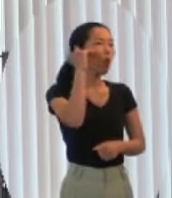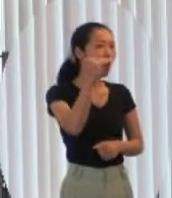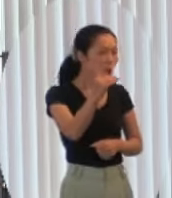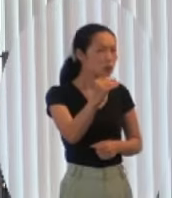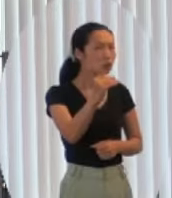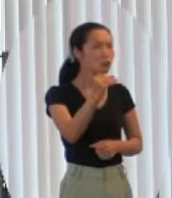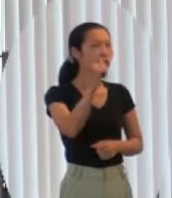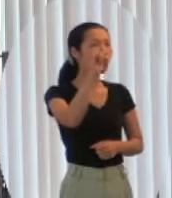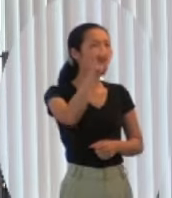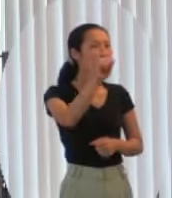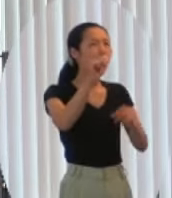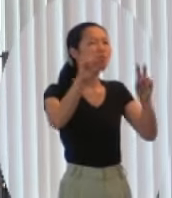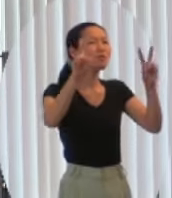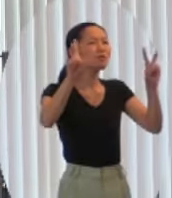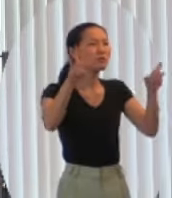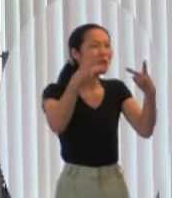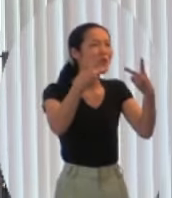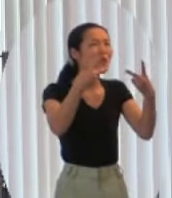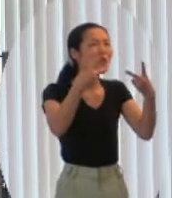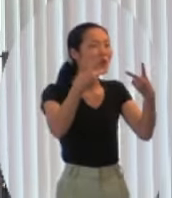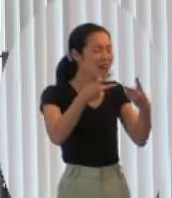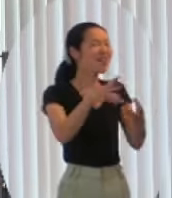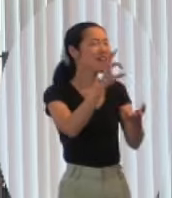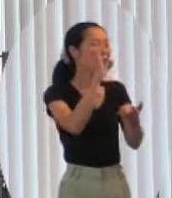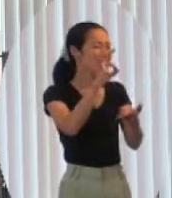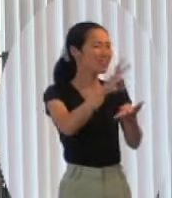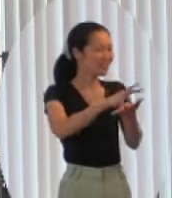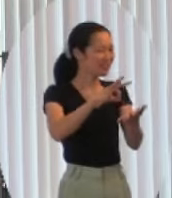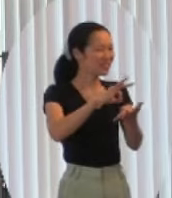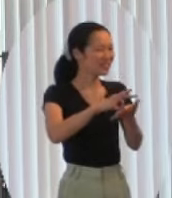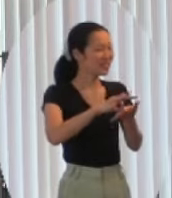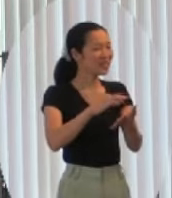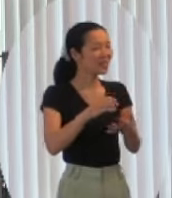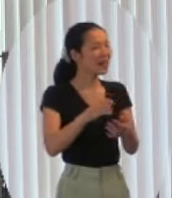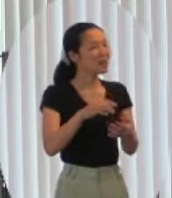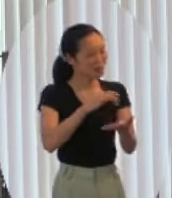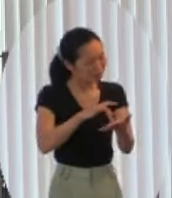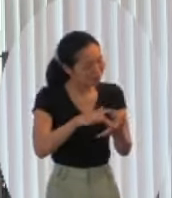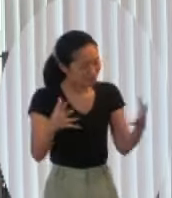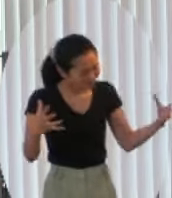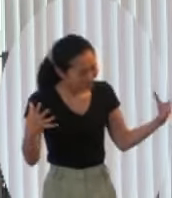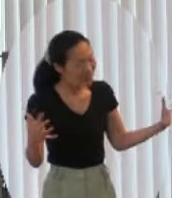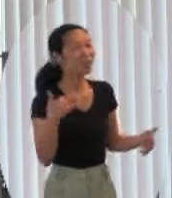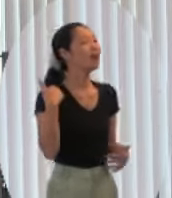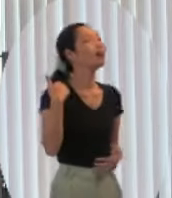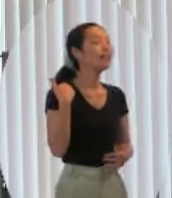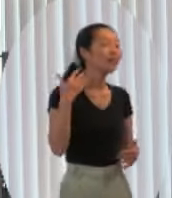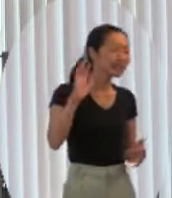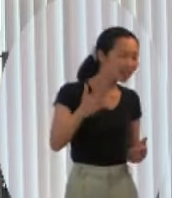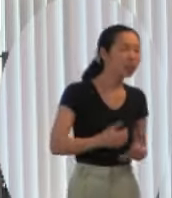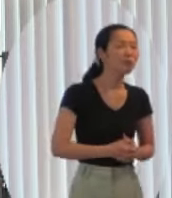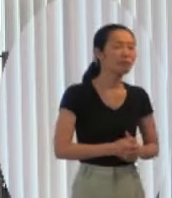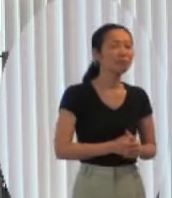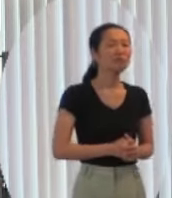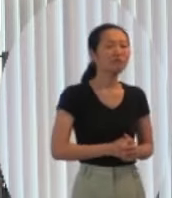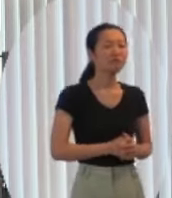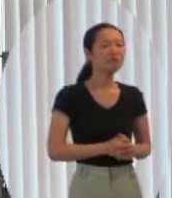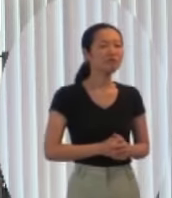10だけで25兆円ですから、すごい金額ですね。そのうち7社はアメリカなんですけどもね、